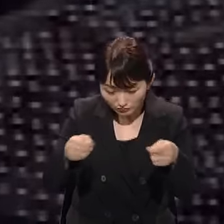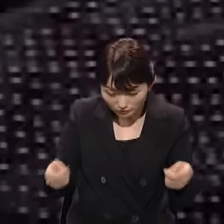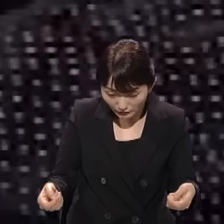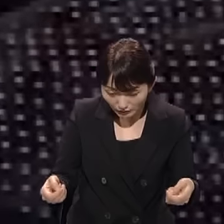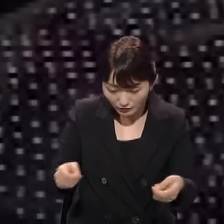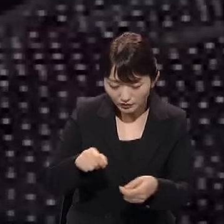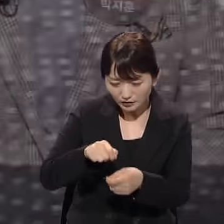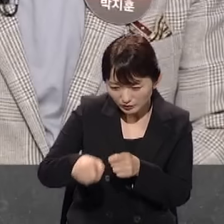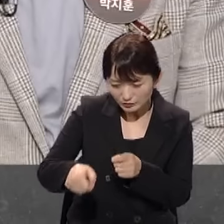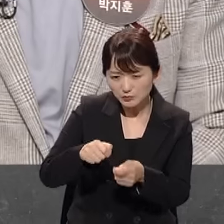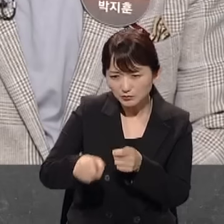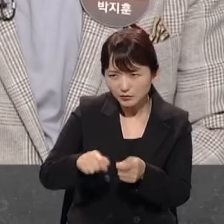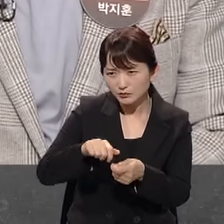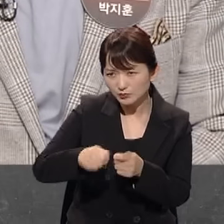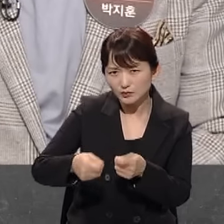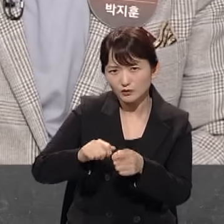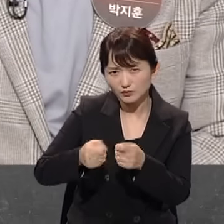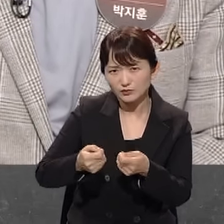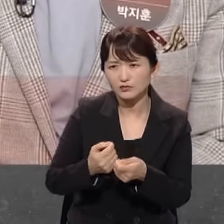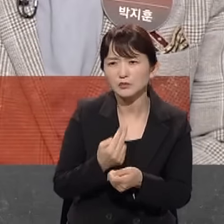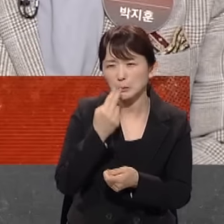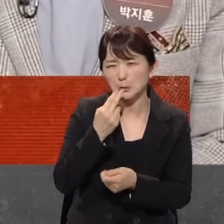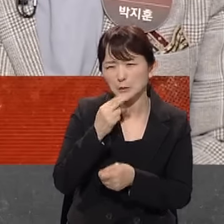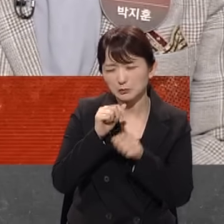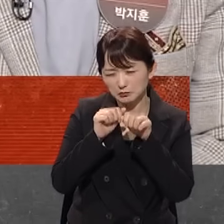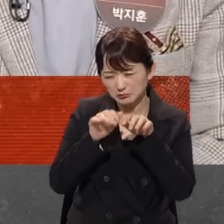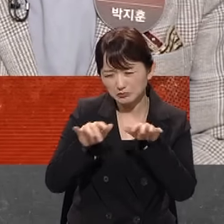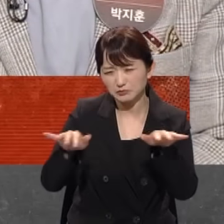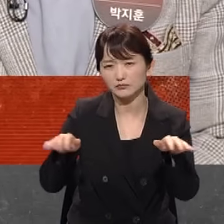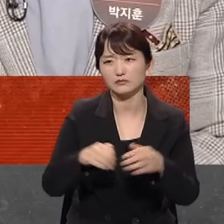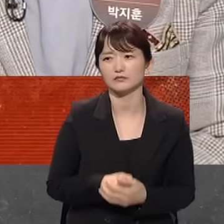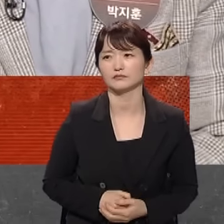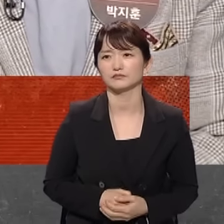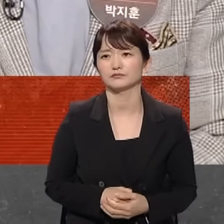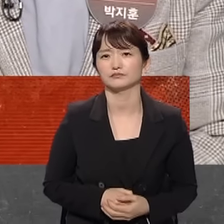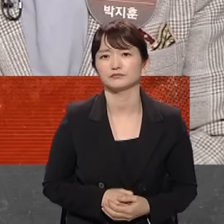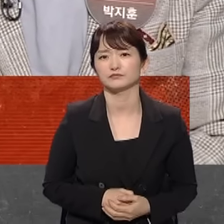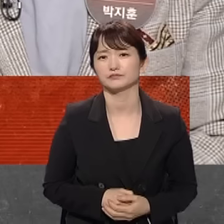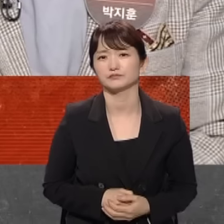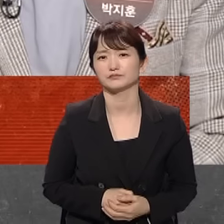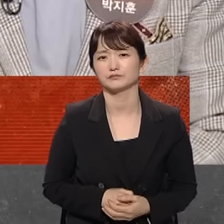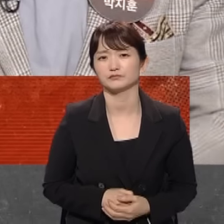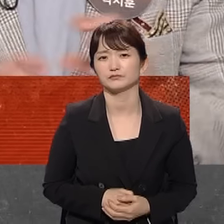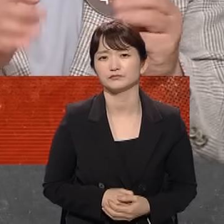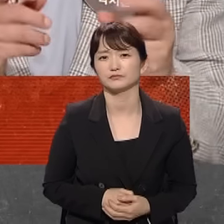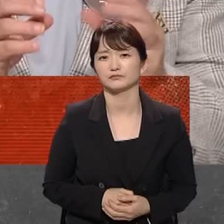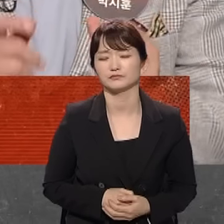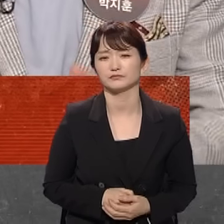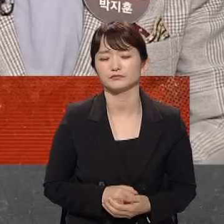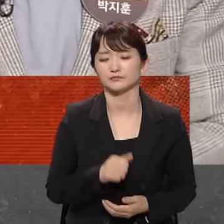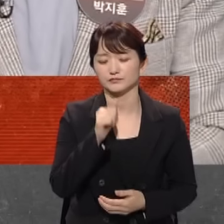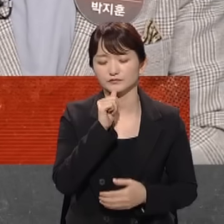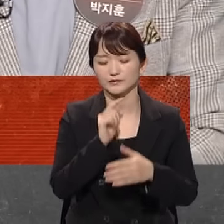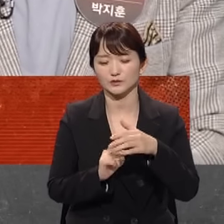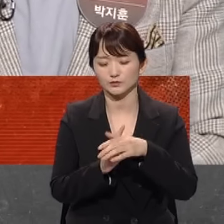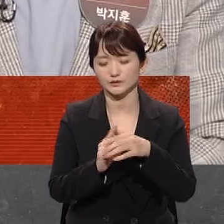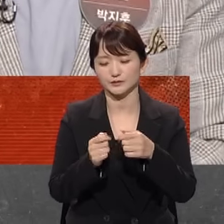시작합니다. 자, 콩나물 향도 났고요. 옆에 사람들을 앉기도 했는데 그럼에도 불구하고 계속 콩나물 손질을